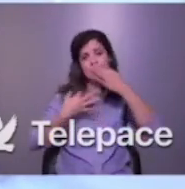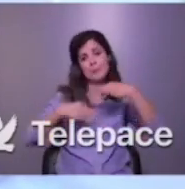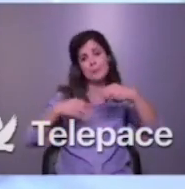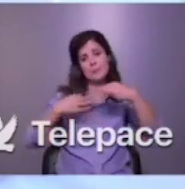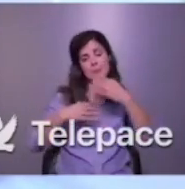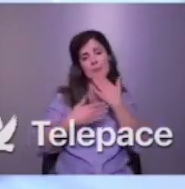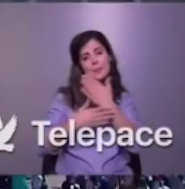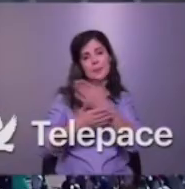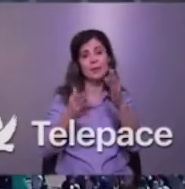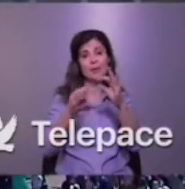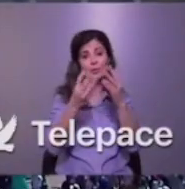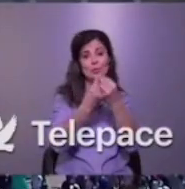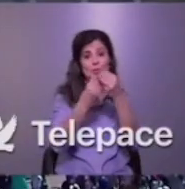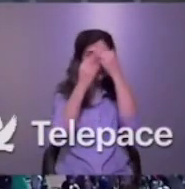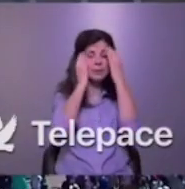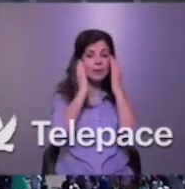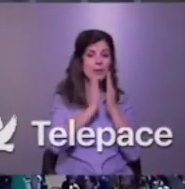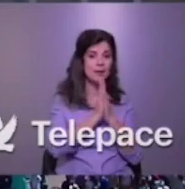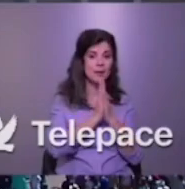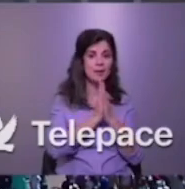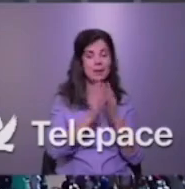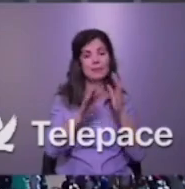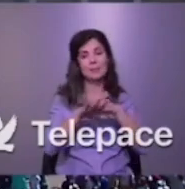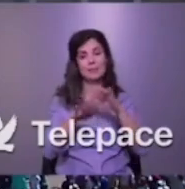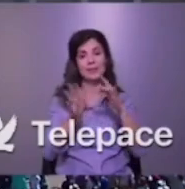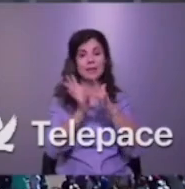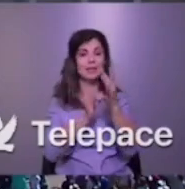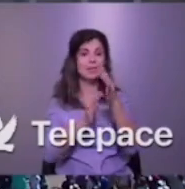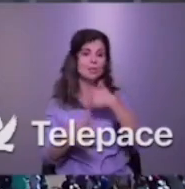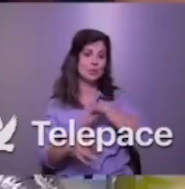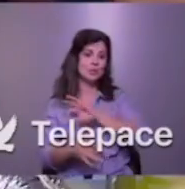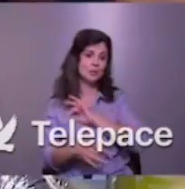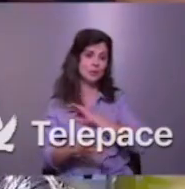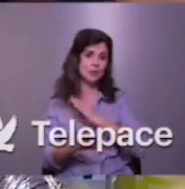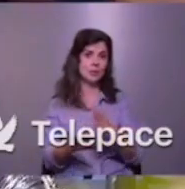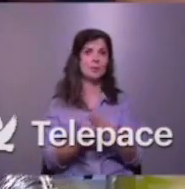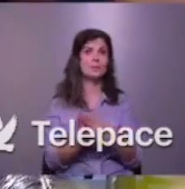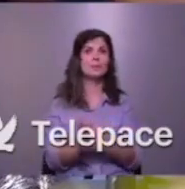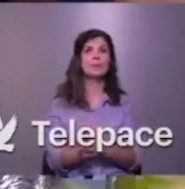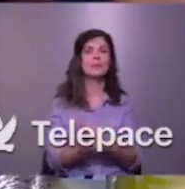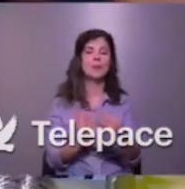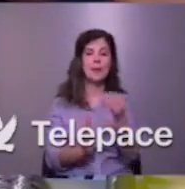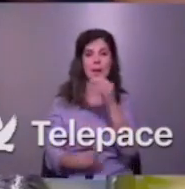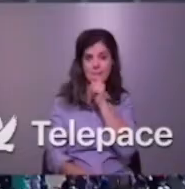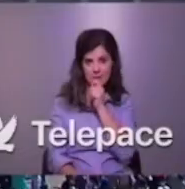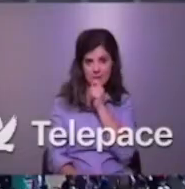con umiltà ci rivolgiamo a te per intercessione della Vergine Maria.